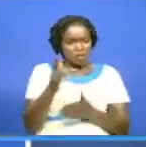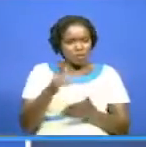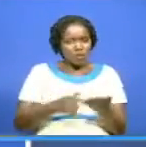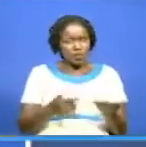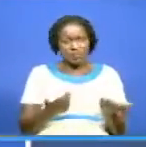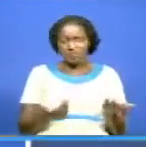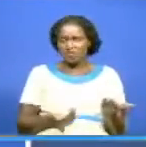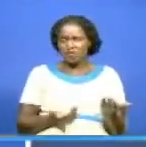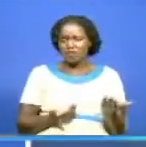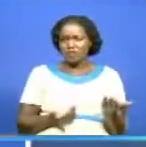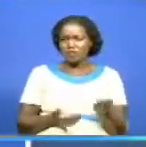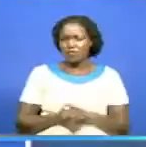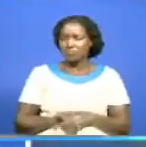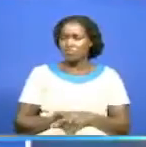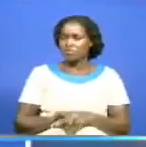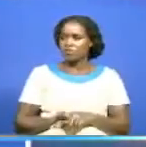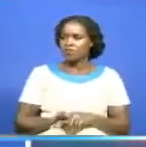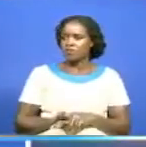nini haswa?